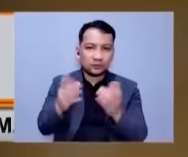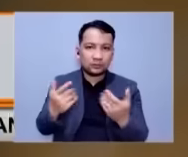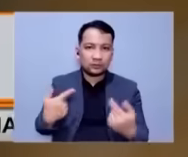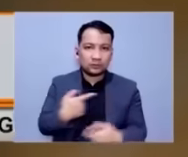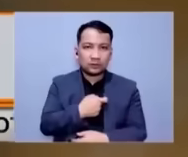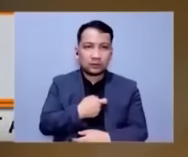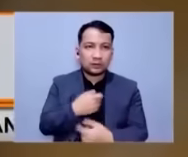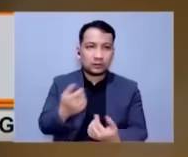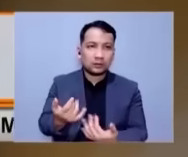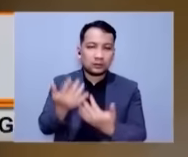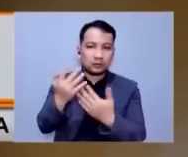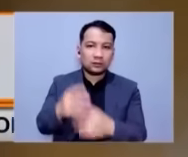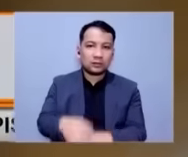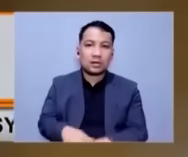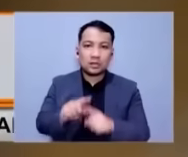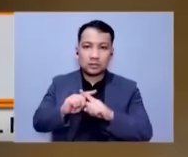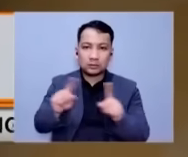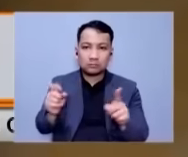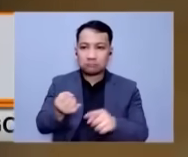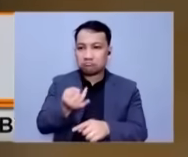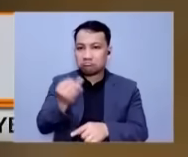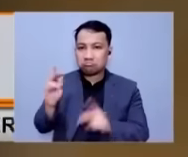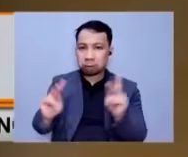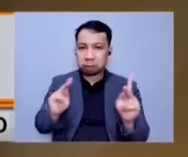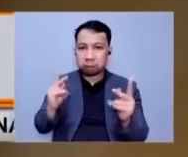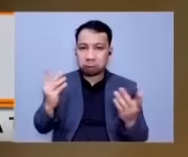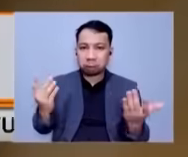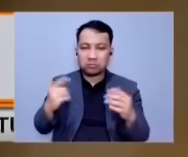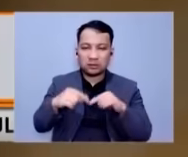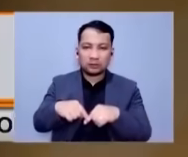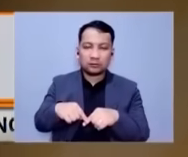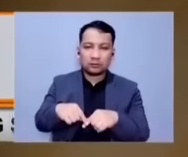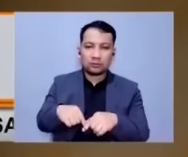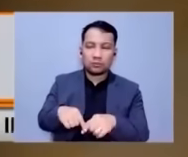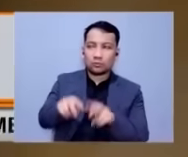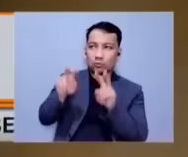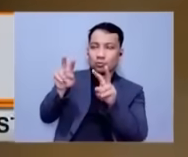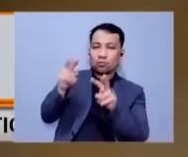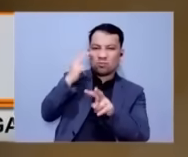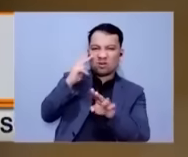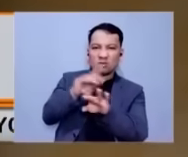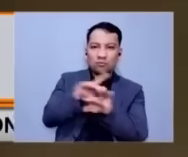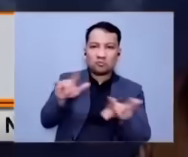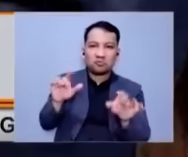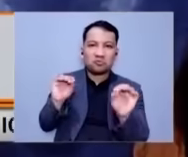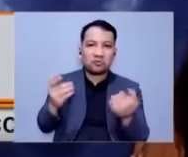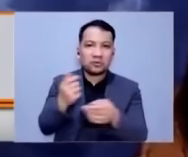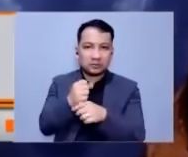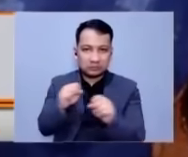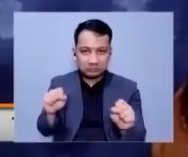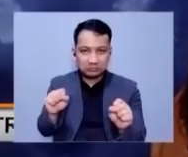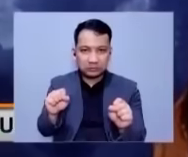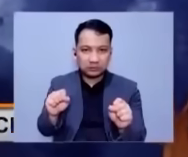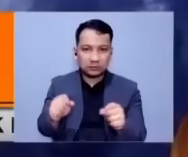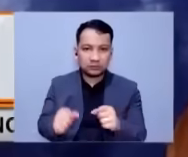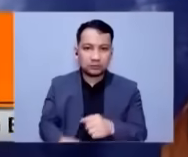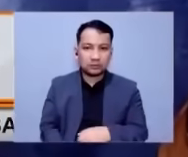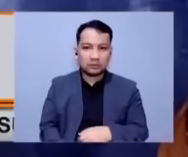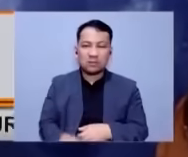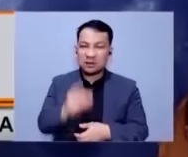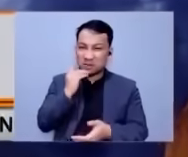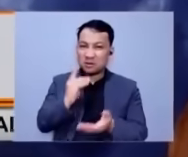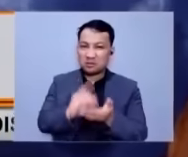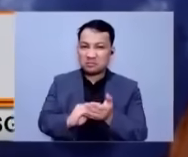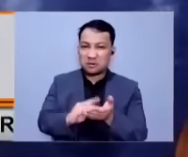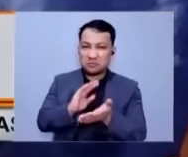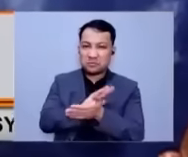sunog. Pero ang ilang residente, nandulumo na lang dahil walang naisalbang gamit. Yun lang, mga papeles lang. Yun lang,